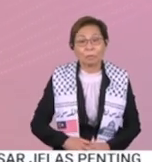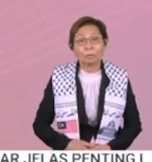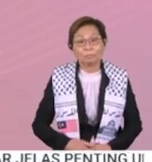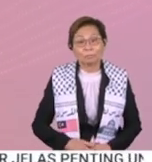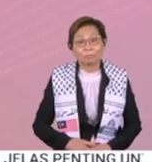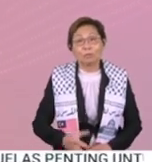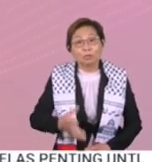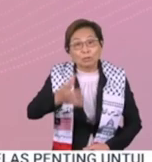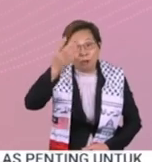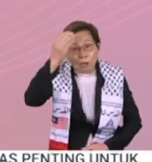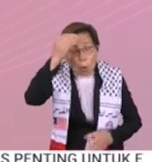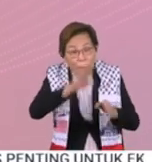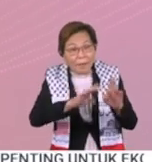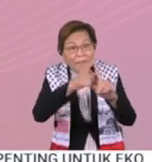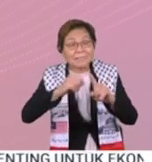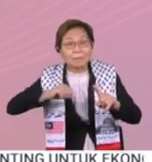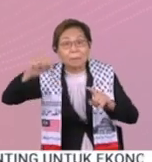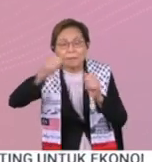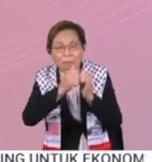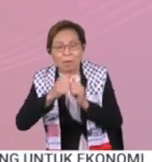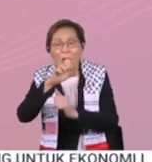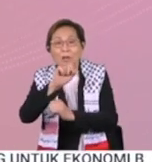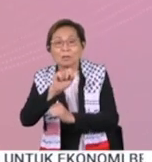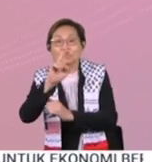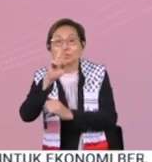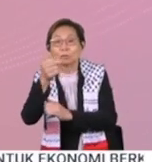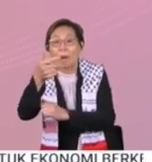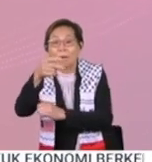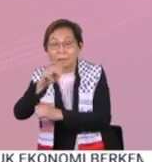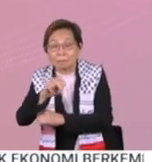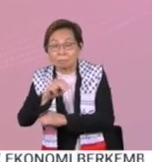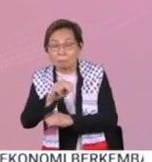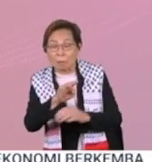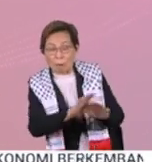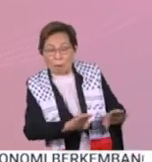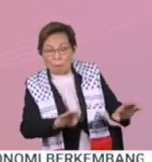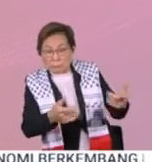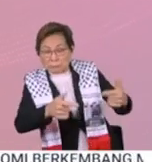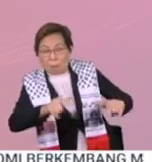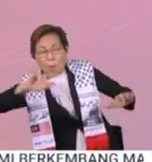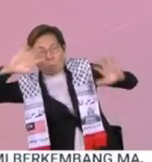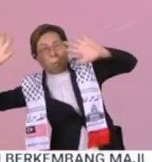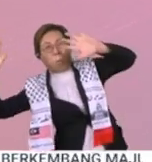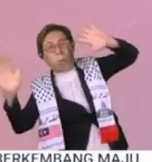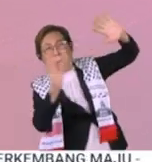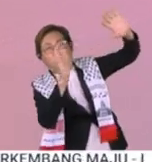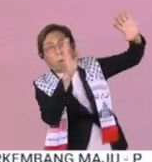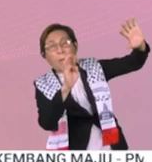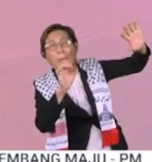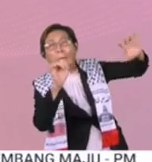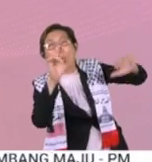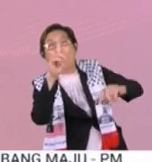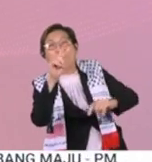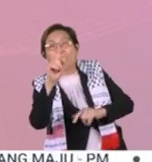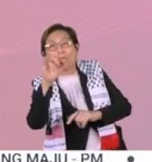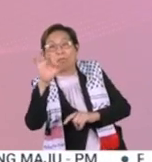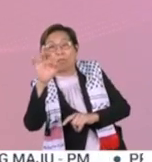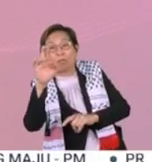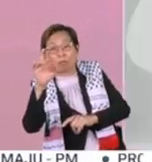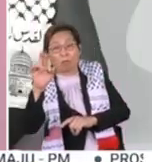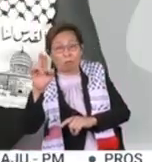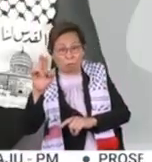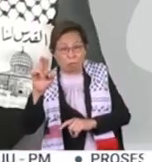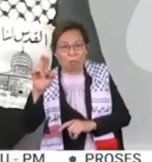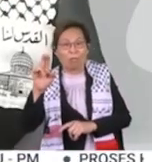Untuk perkembangan dari Sabah petang ini, kita bersama-sama Suaran Shah. Antara paparan, kejadian angin kencang di Beaufort jejaskan sekolah dan rumah.